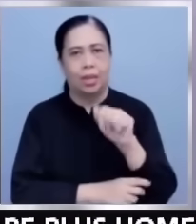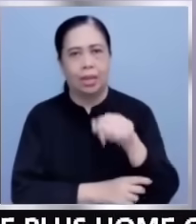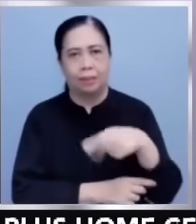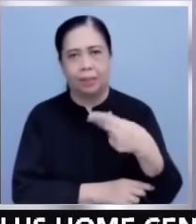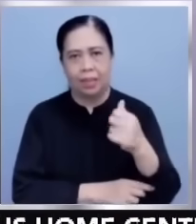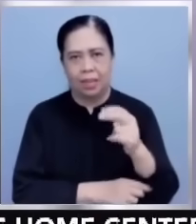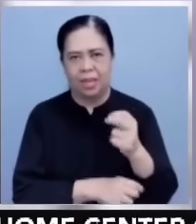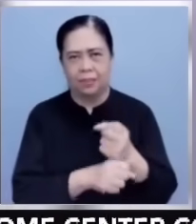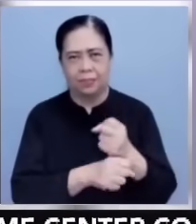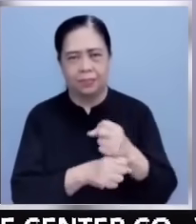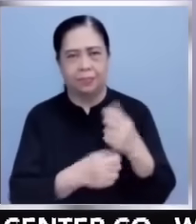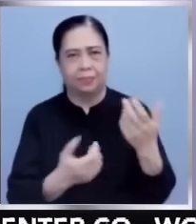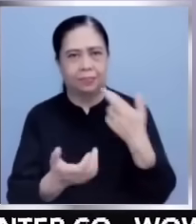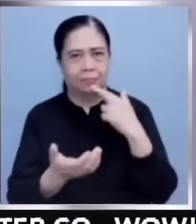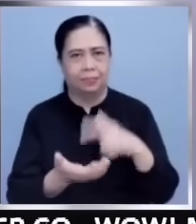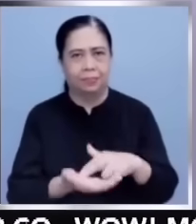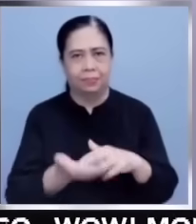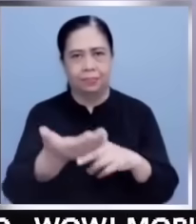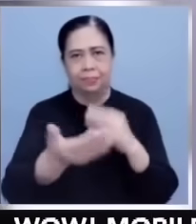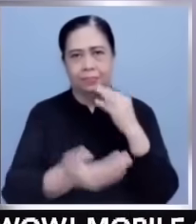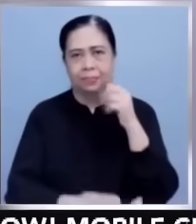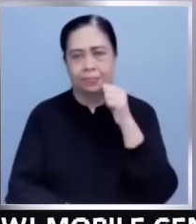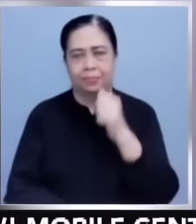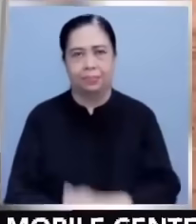Marisol Abdurrahman.